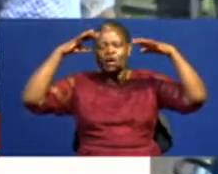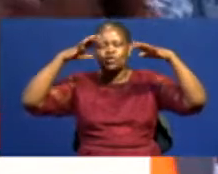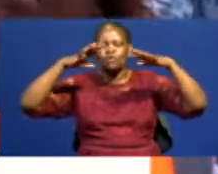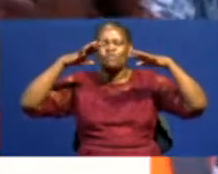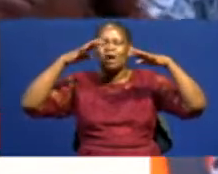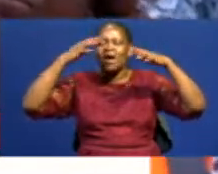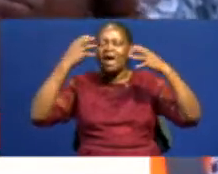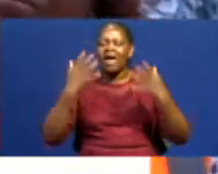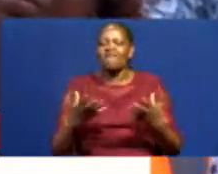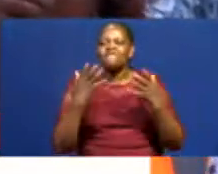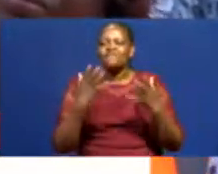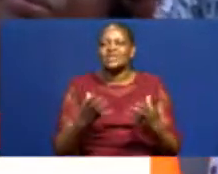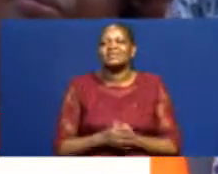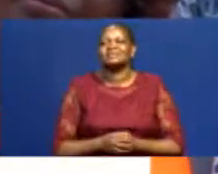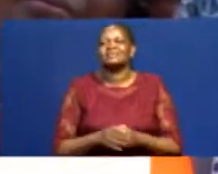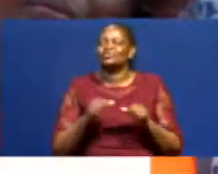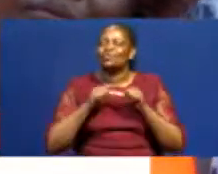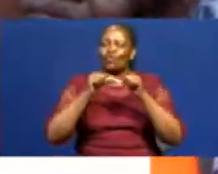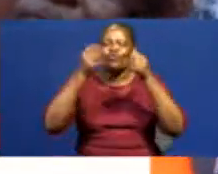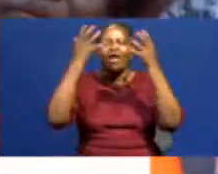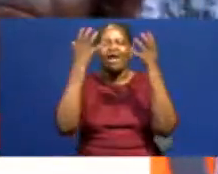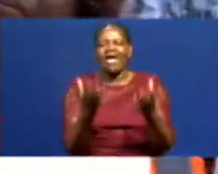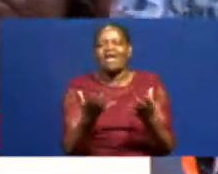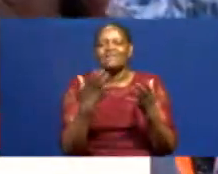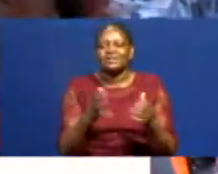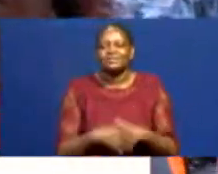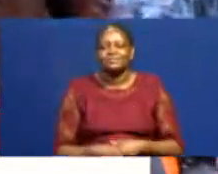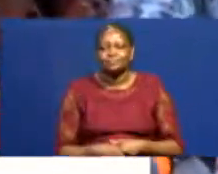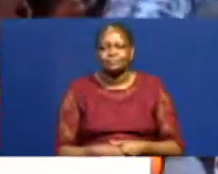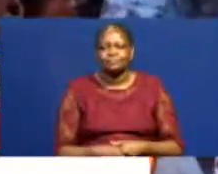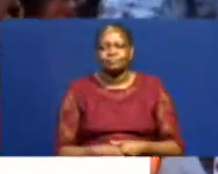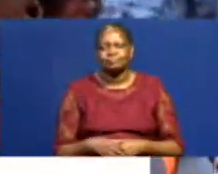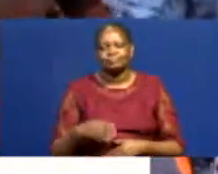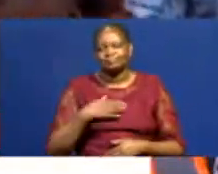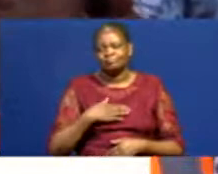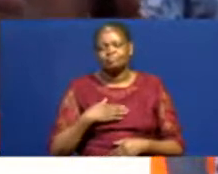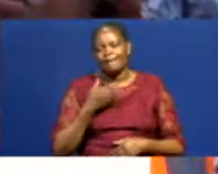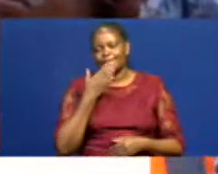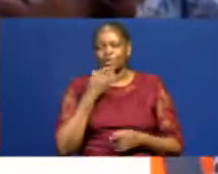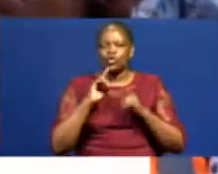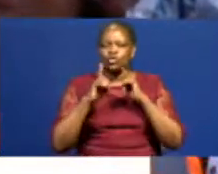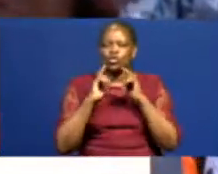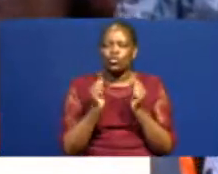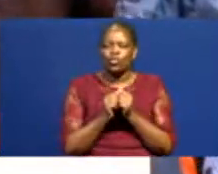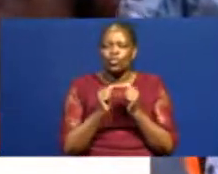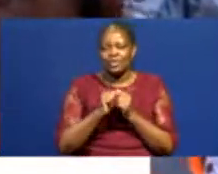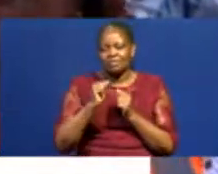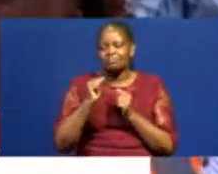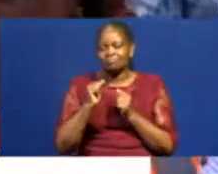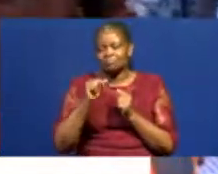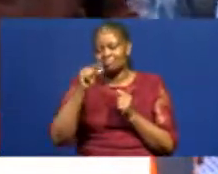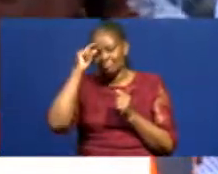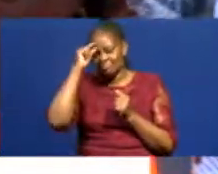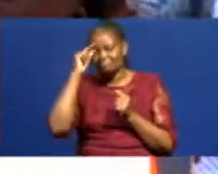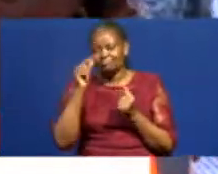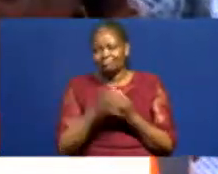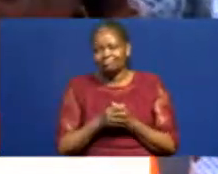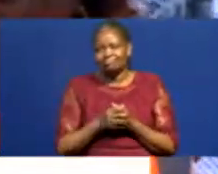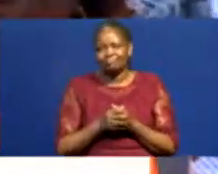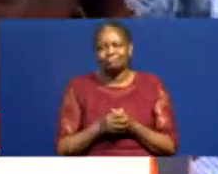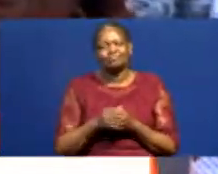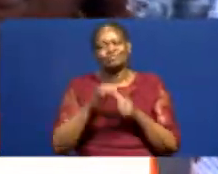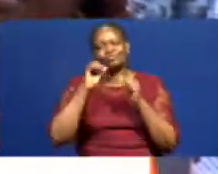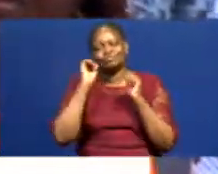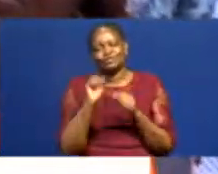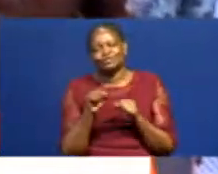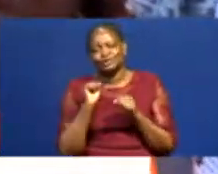zaidi. Tahakikisha tuzungumze na serikali ili kwa wakati huu ambao kwa ni mgumu tunaweza tumeitisha relief food